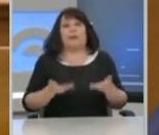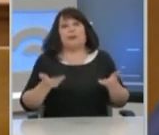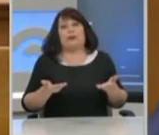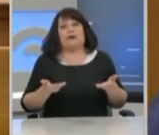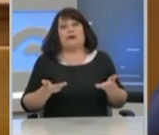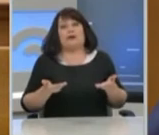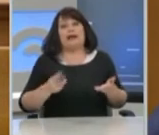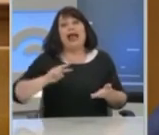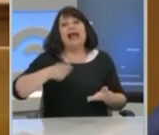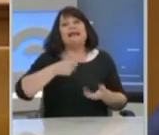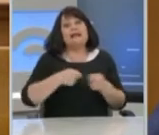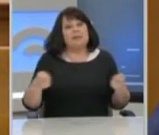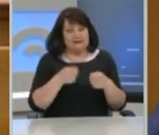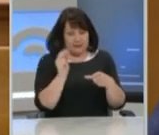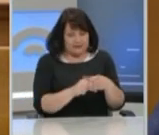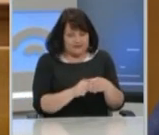των αντιμέτρων που σήμερα ψηφίζουμε.